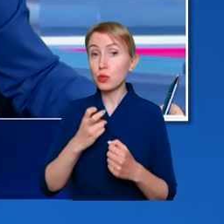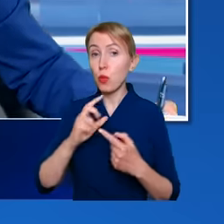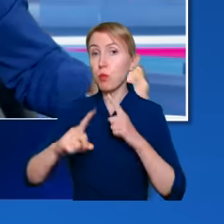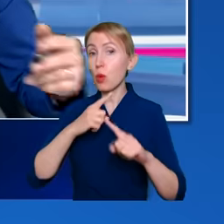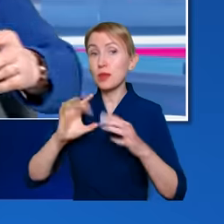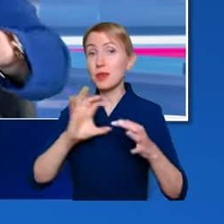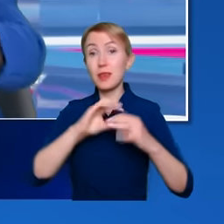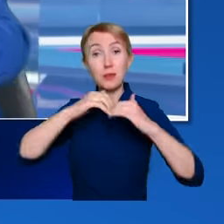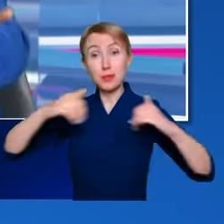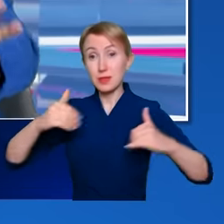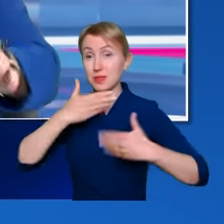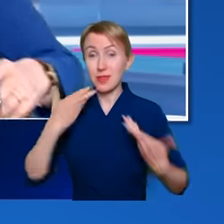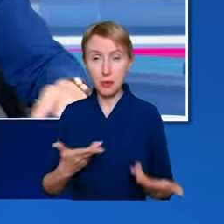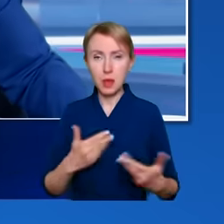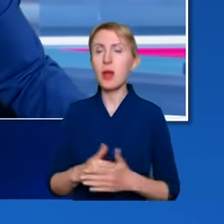jaka jest stosowana. No dobrze,